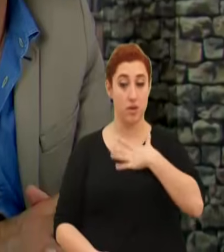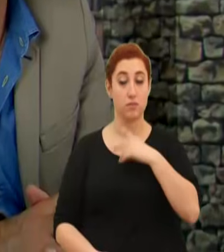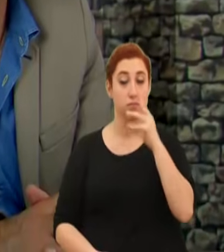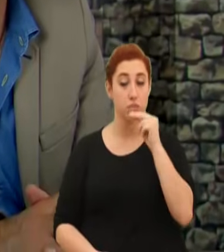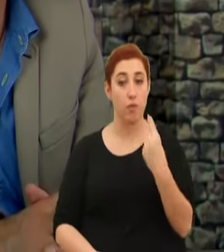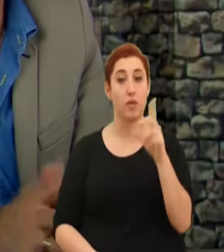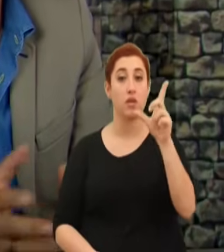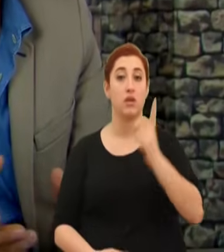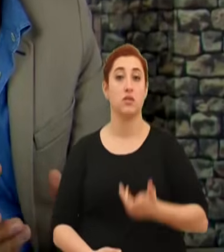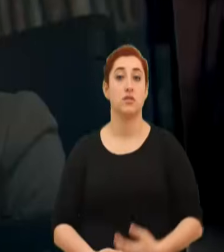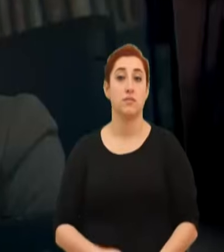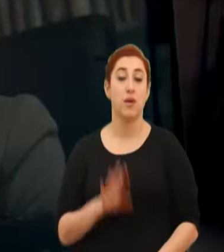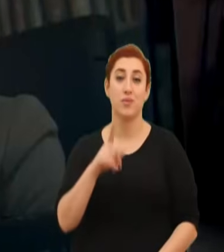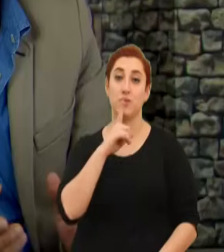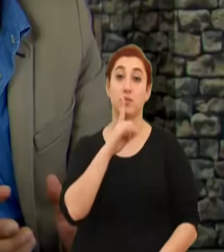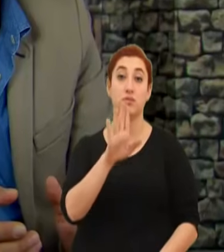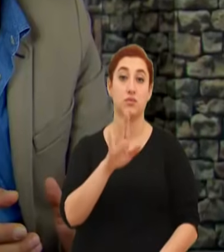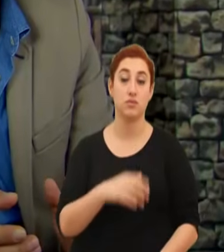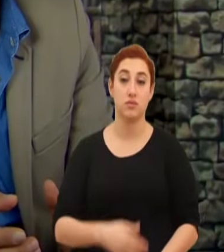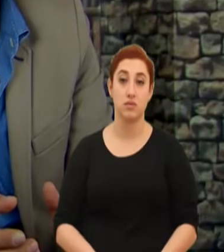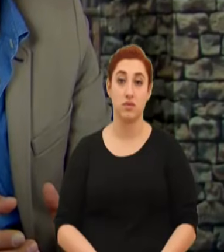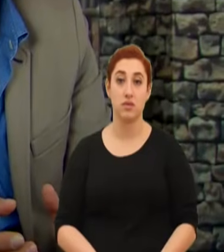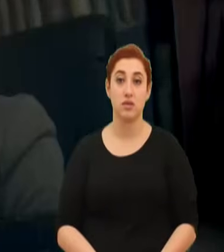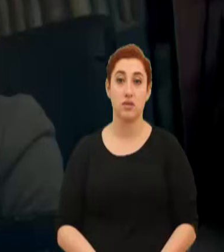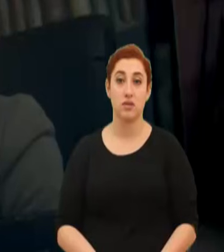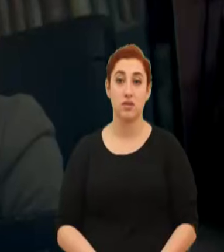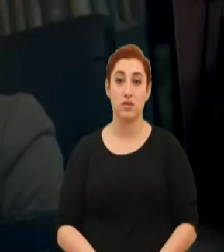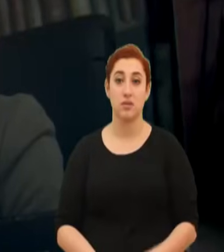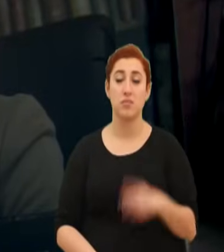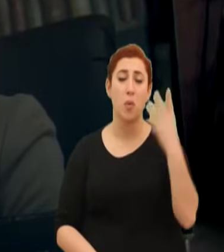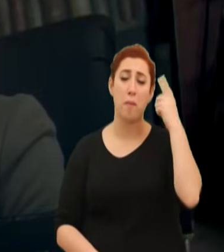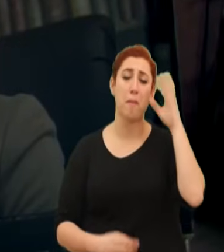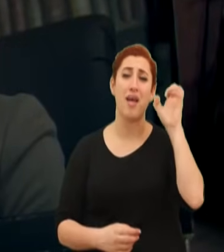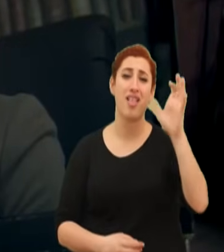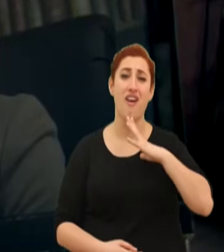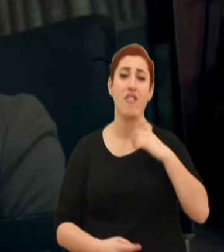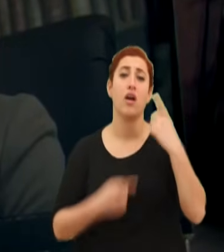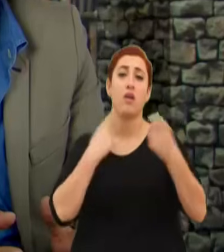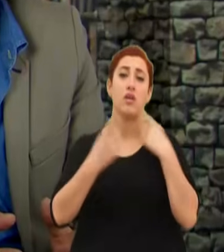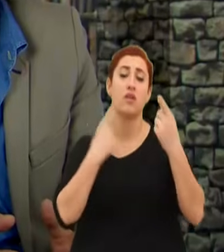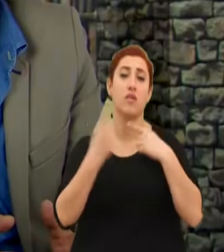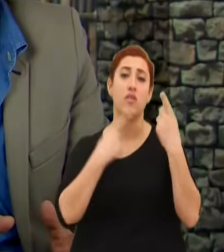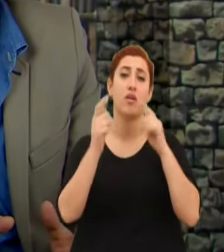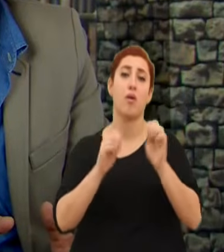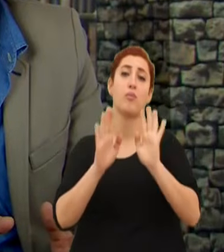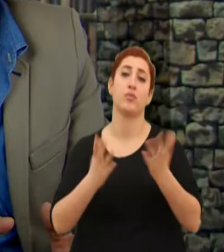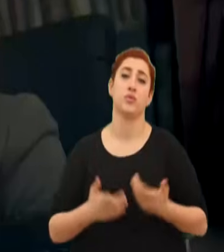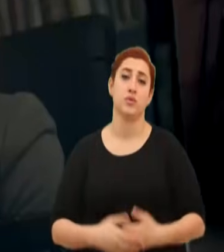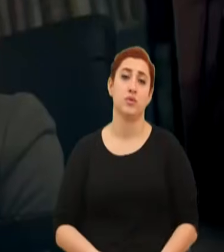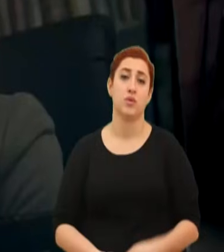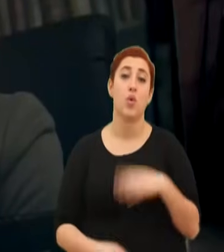tutacaksın Sarp. Ama... Sus! Başında zaten bir sürü bela var. Vır vır vır vır konuşuyorsun